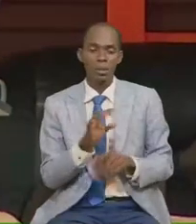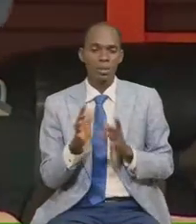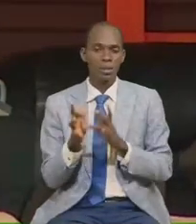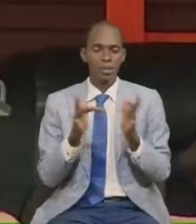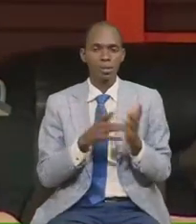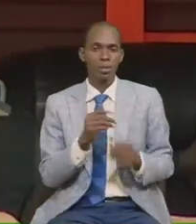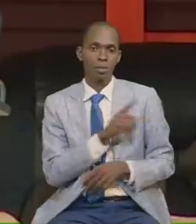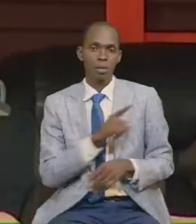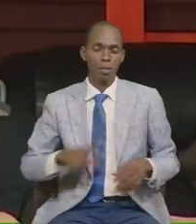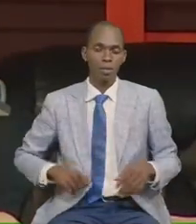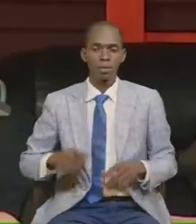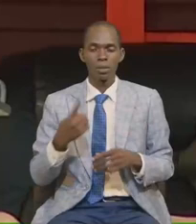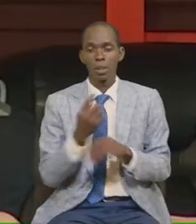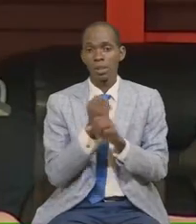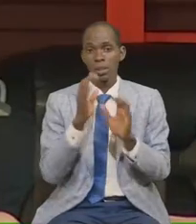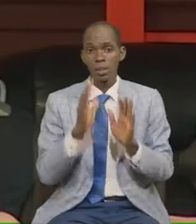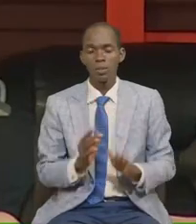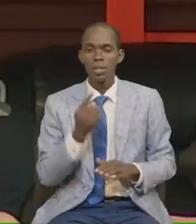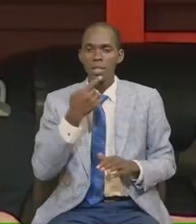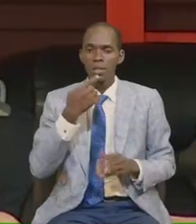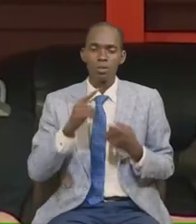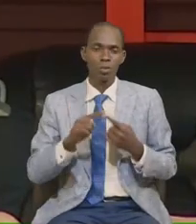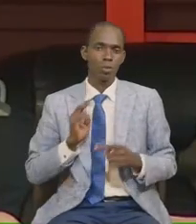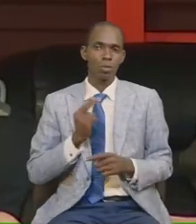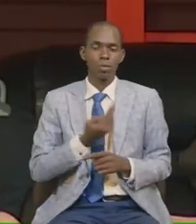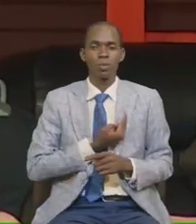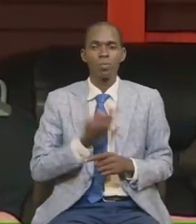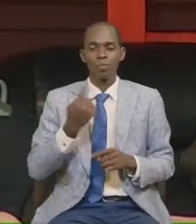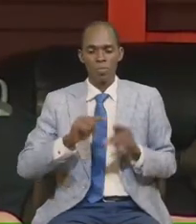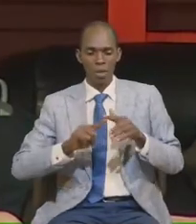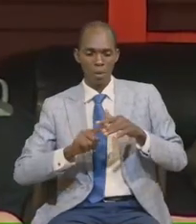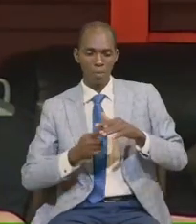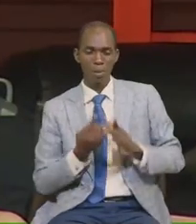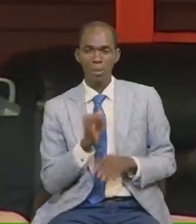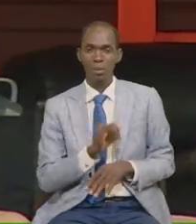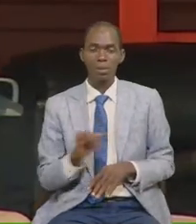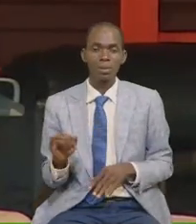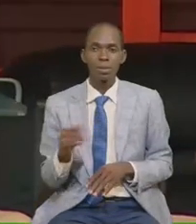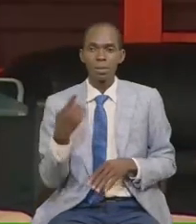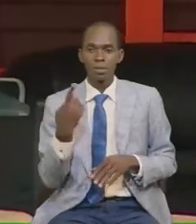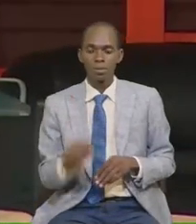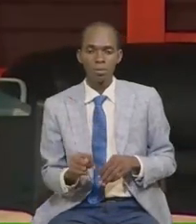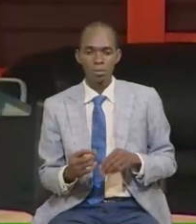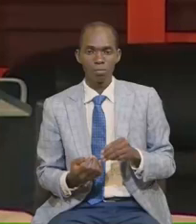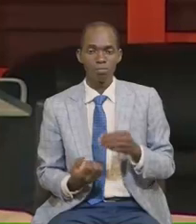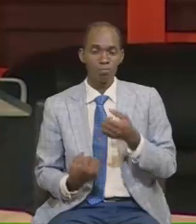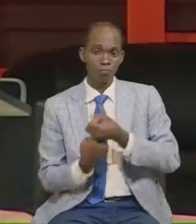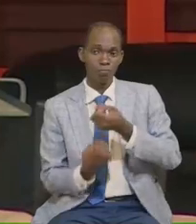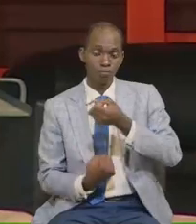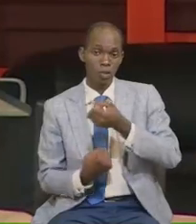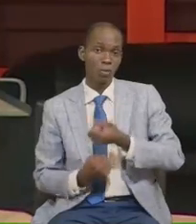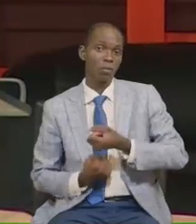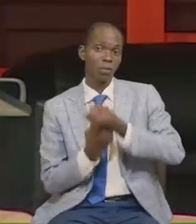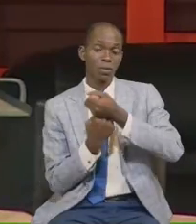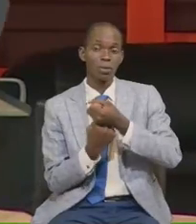Sauveur, nous donner la source même, l'origine, la fondation même